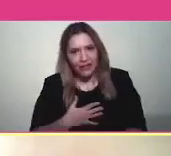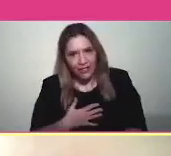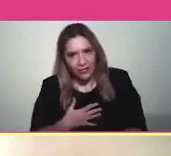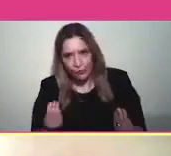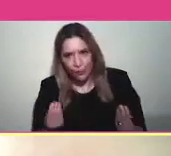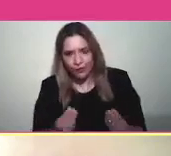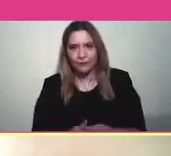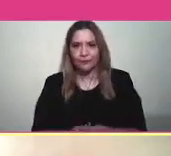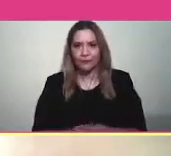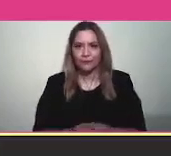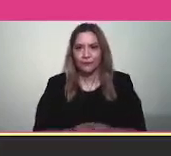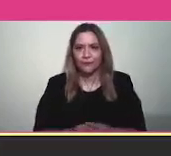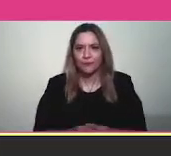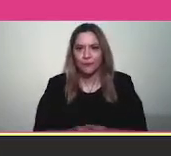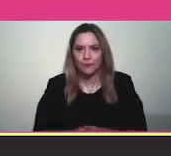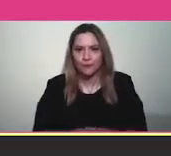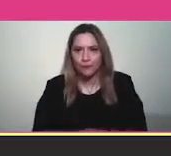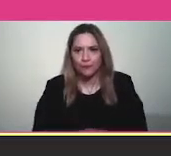πολύ.